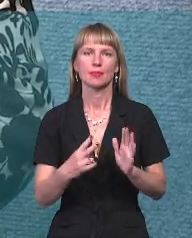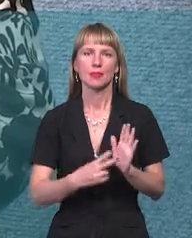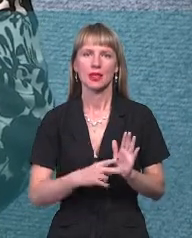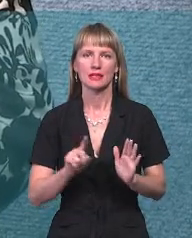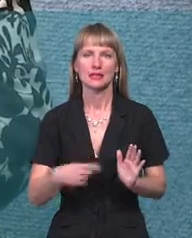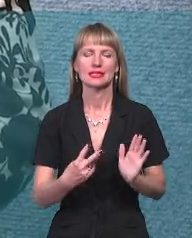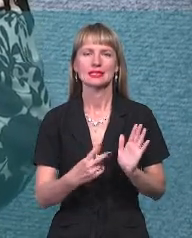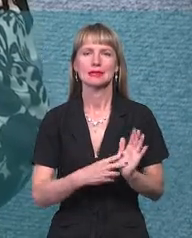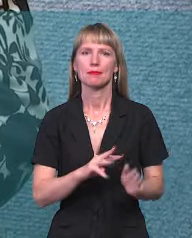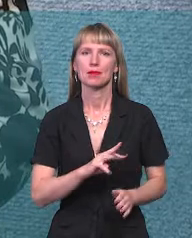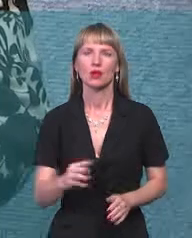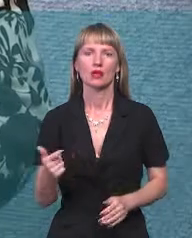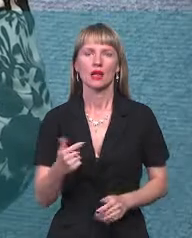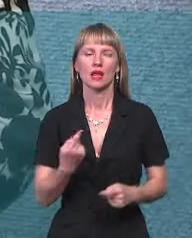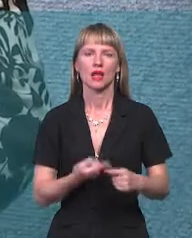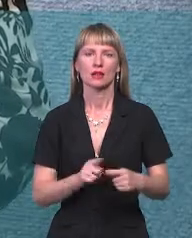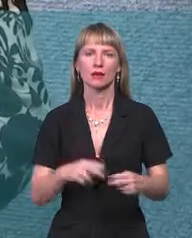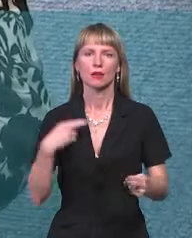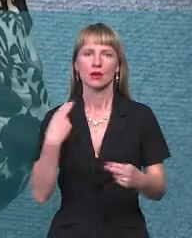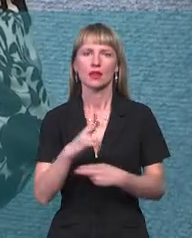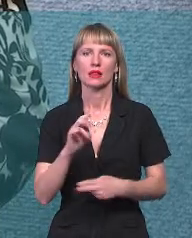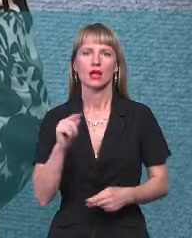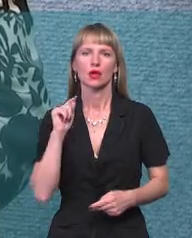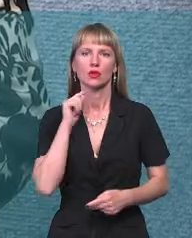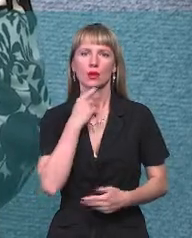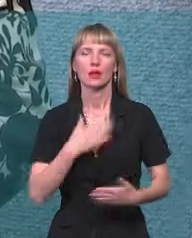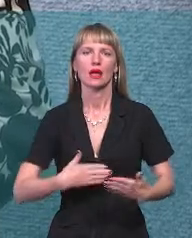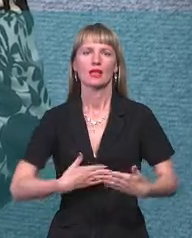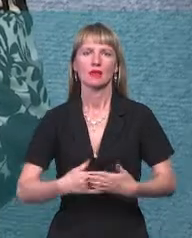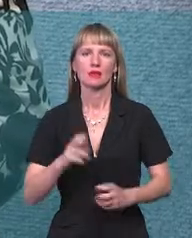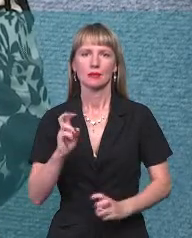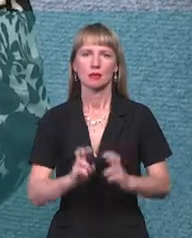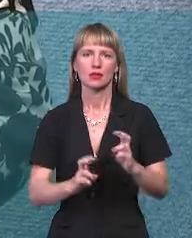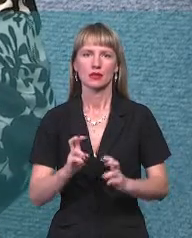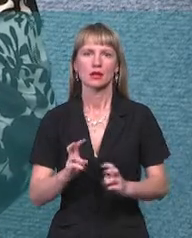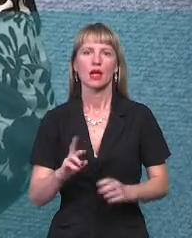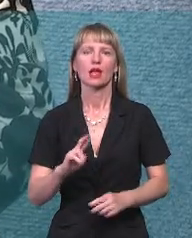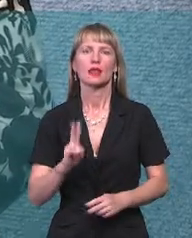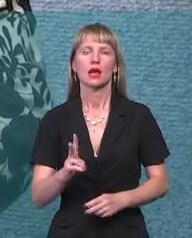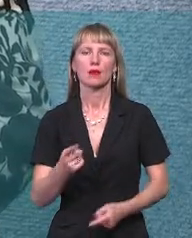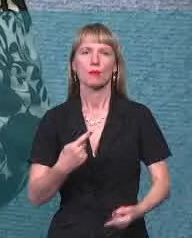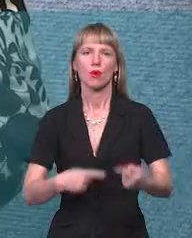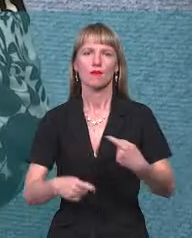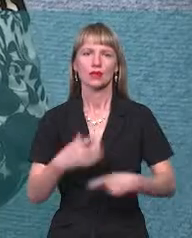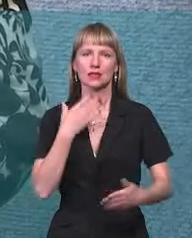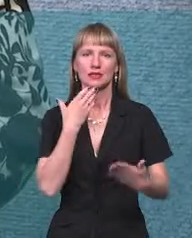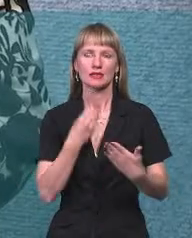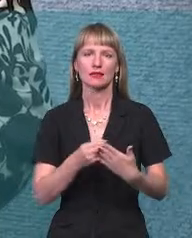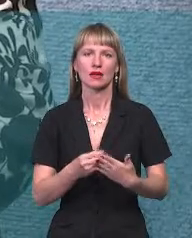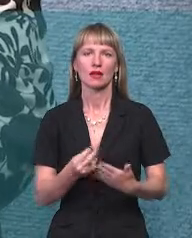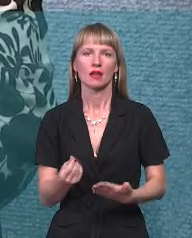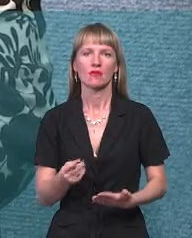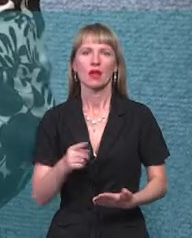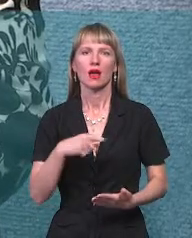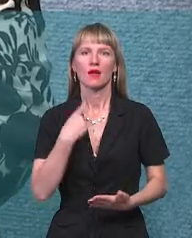17,7 мільйона гривень – це борги на економічно активних підприємствах. Як повернути свої кревні?